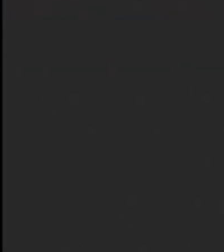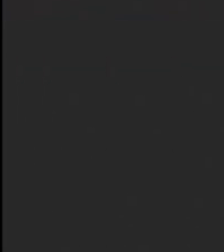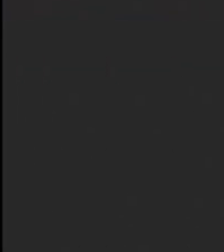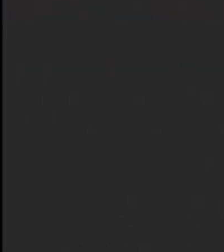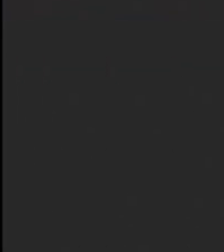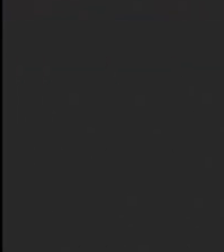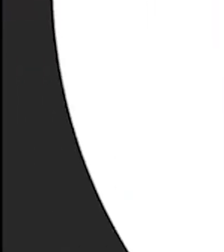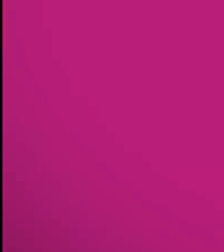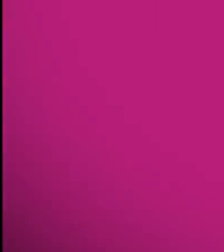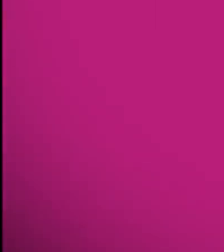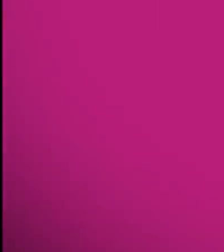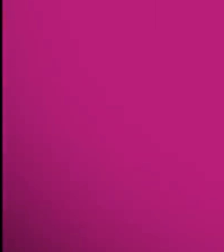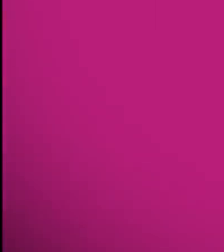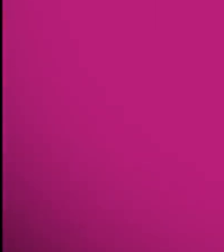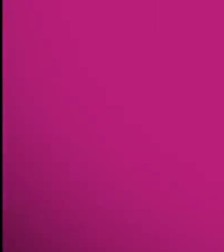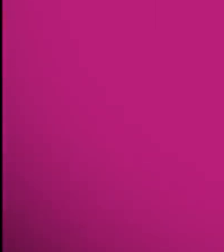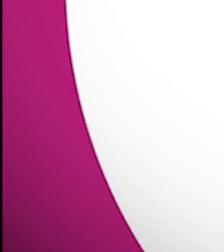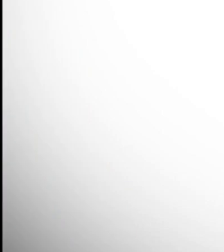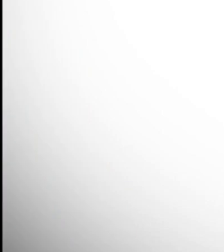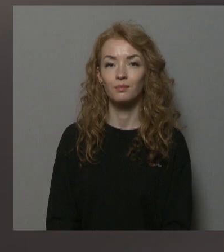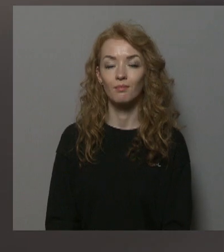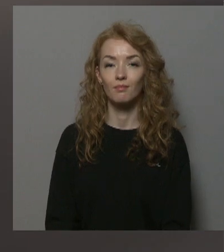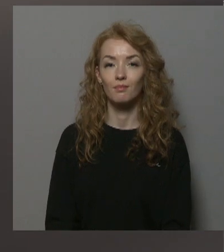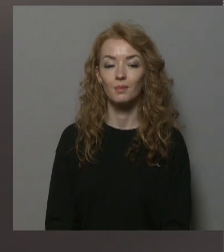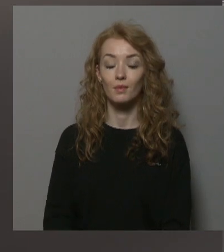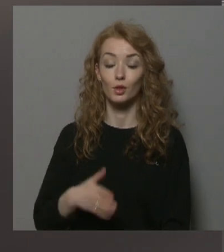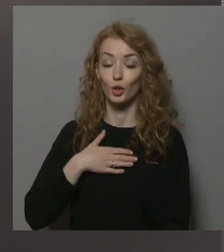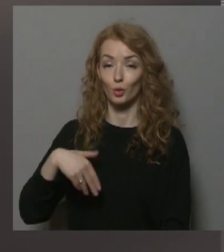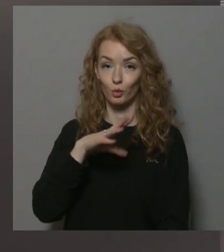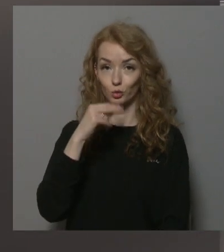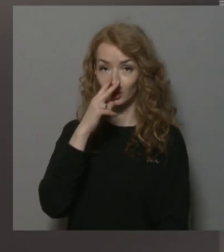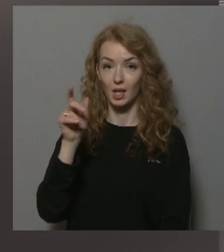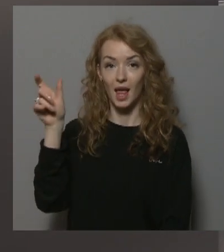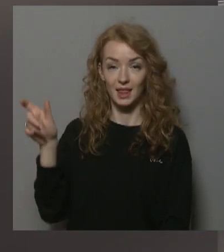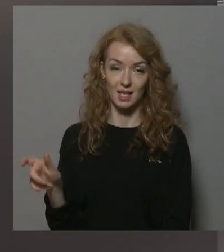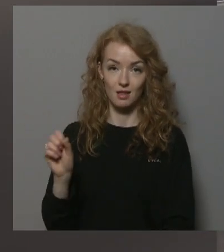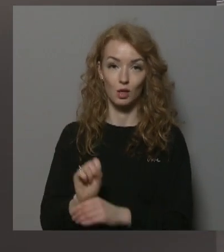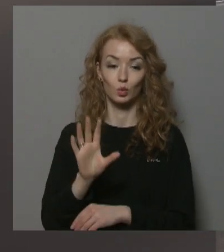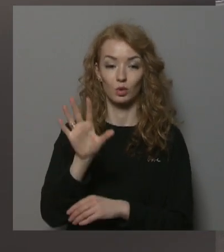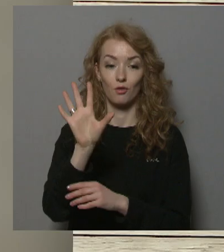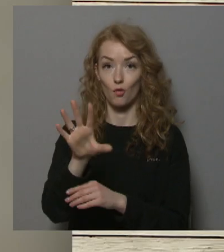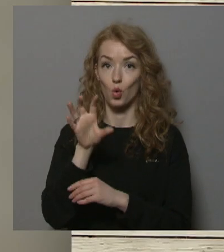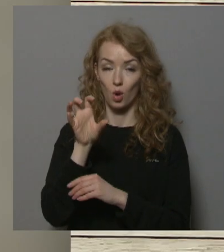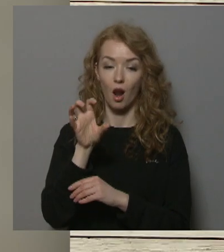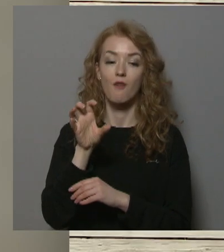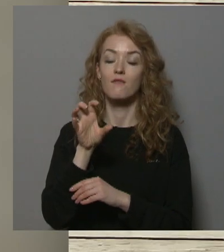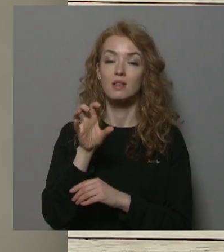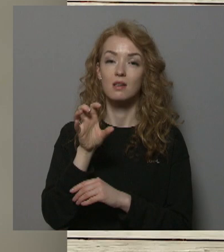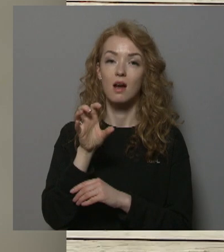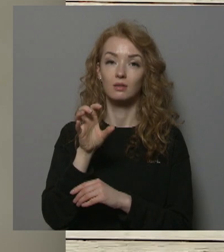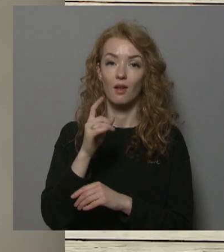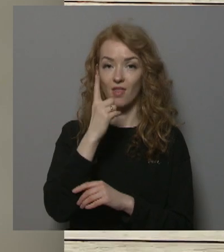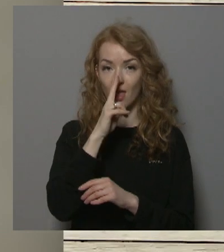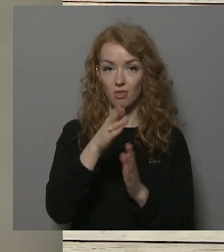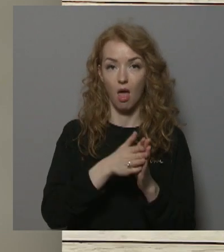Re, viss ēters ir te! Mūsu skatītāja Ivara iesūtītās fotogrāfijas esot uzņemtas ar